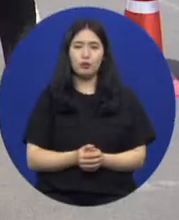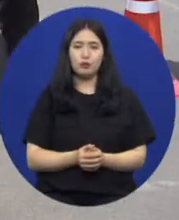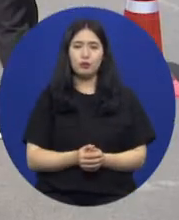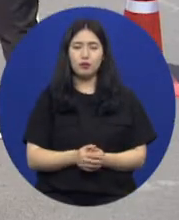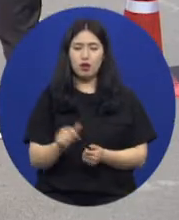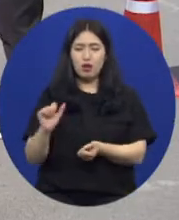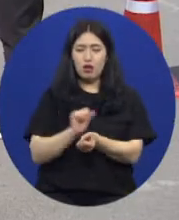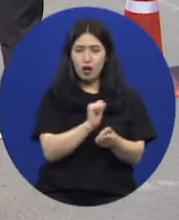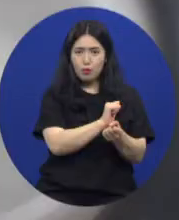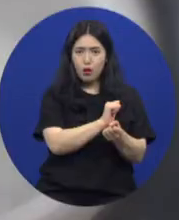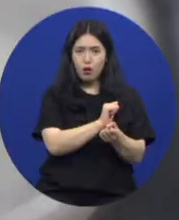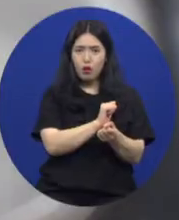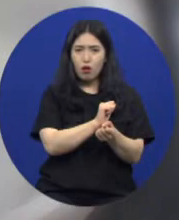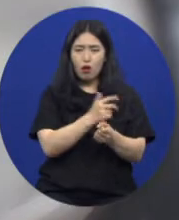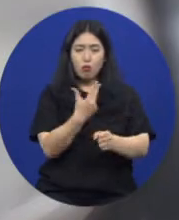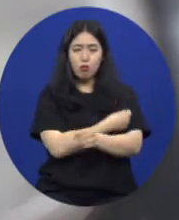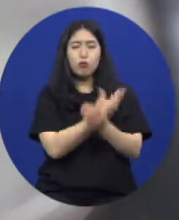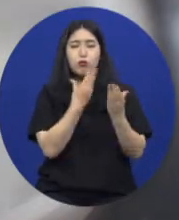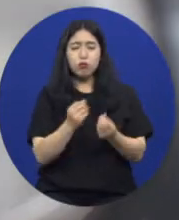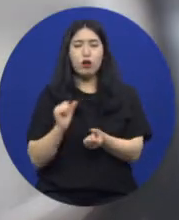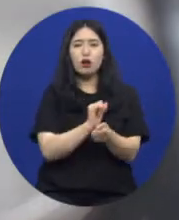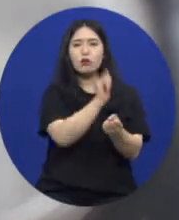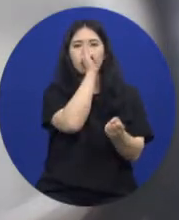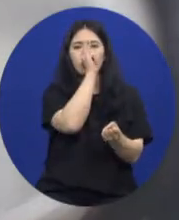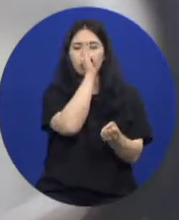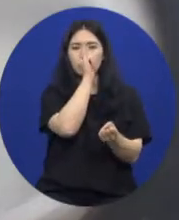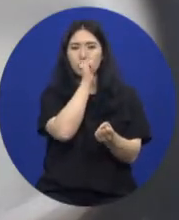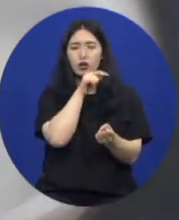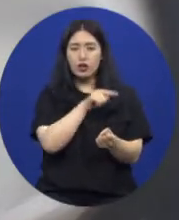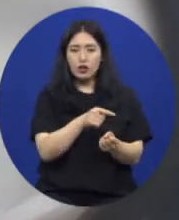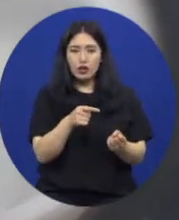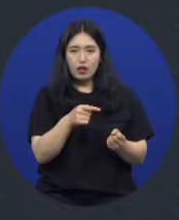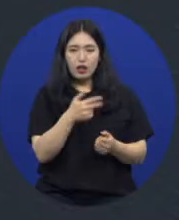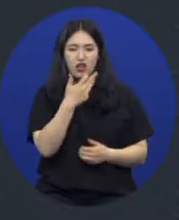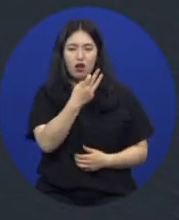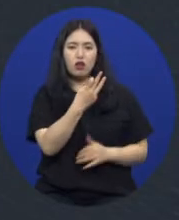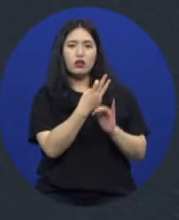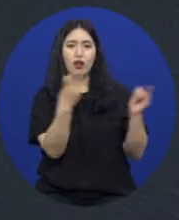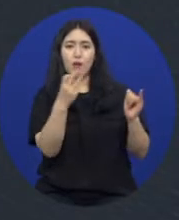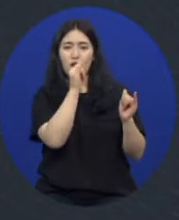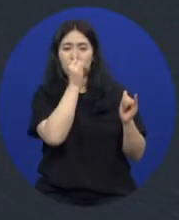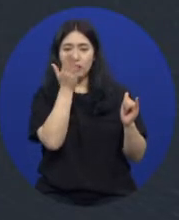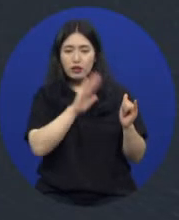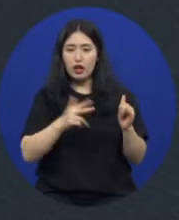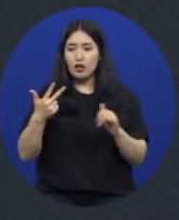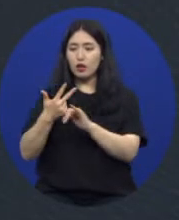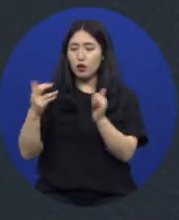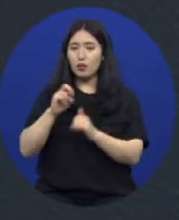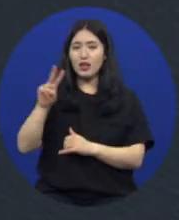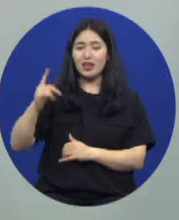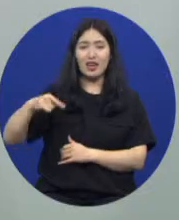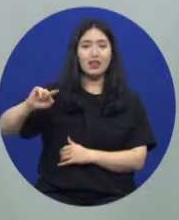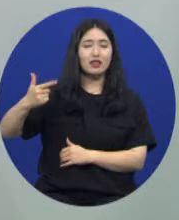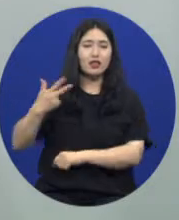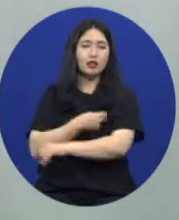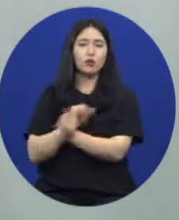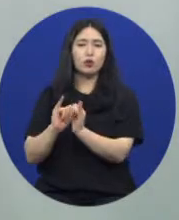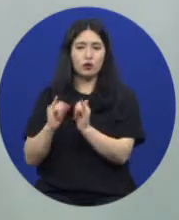감염 사례도 속출하고 있습니다. 도내 돌파 감염 사례는 모두 13명, 7명이 얀센 백신